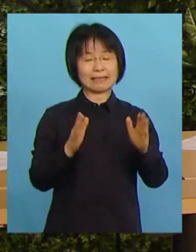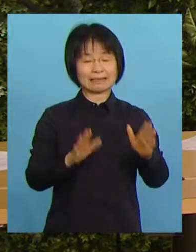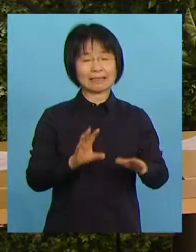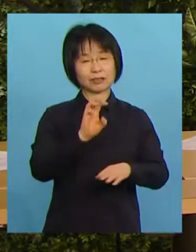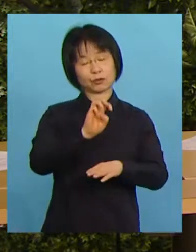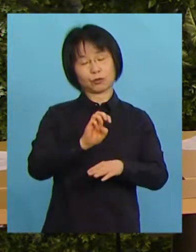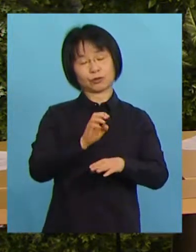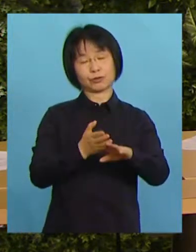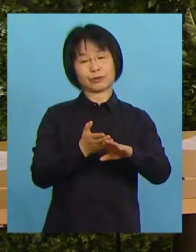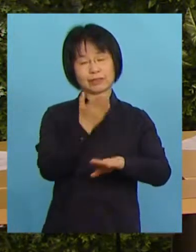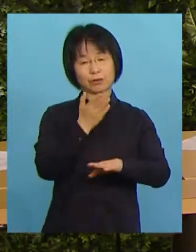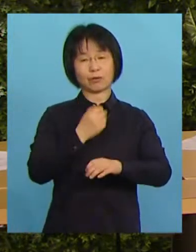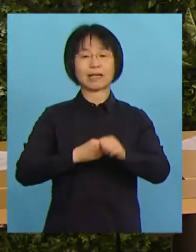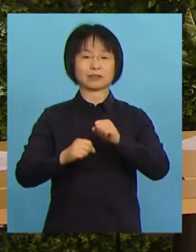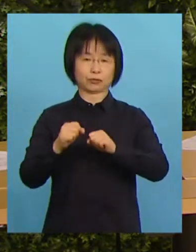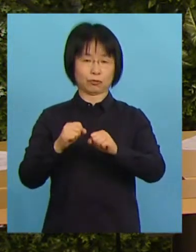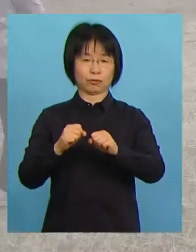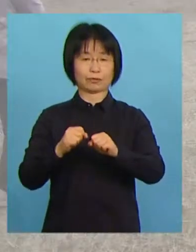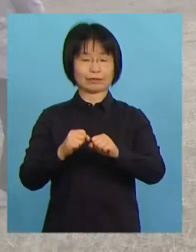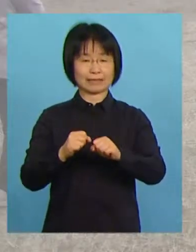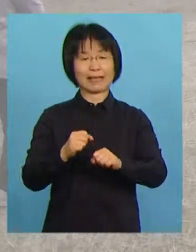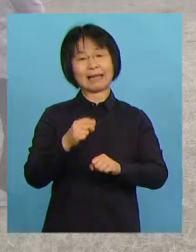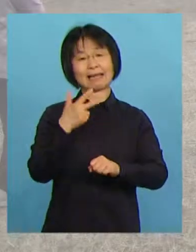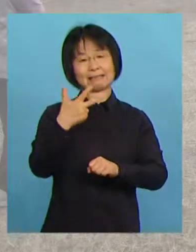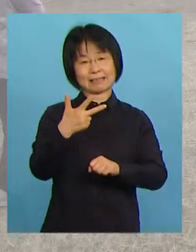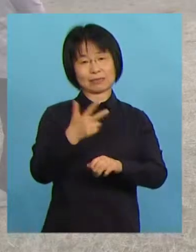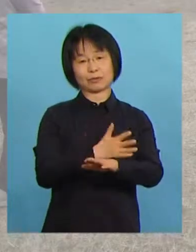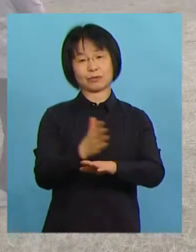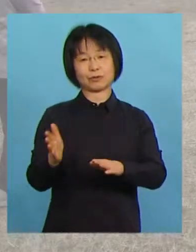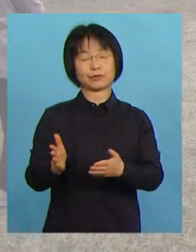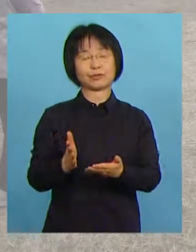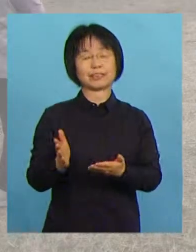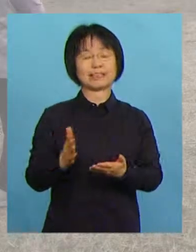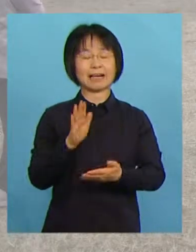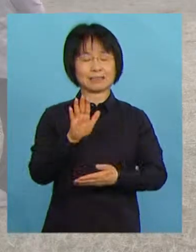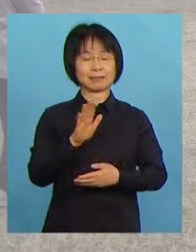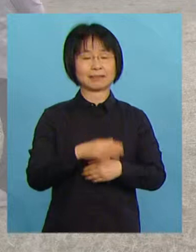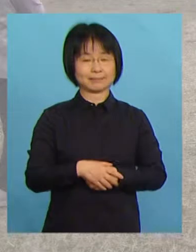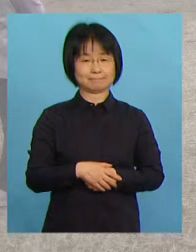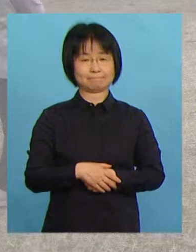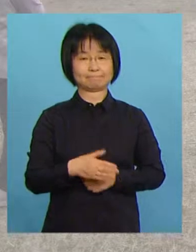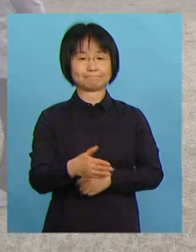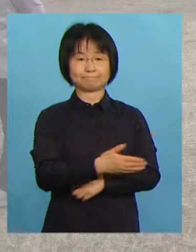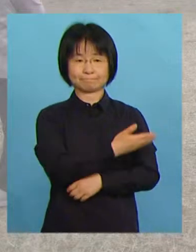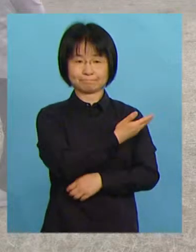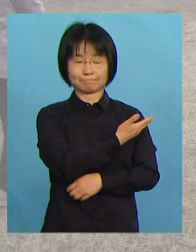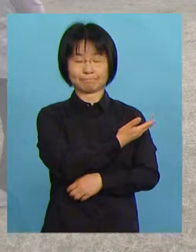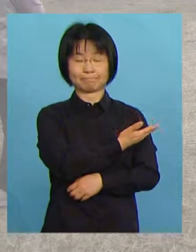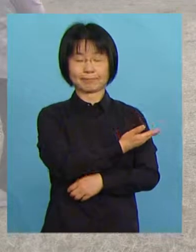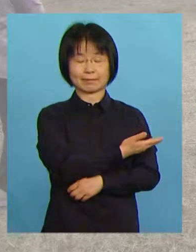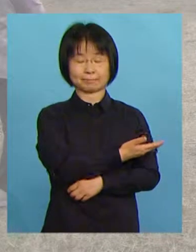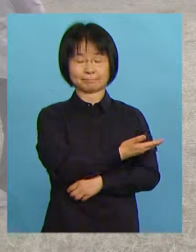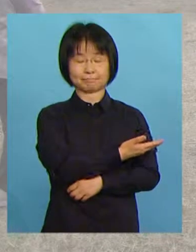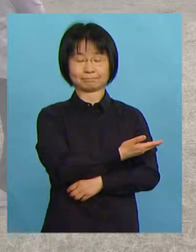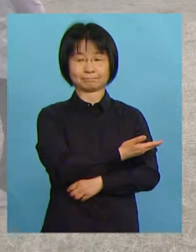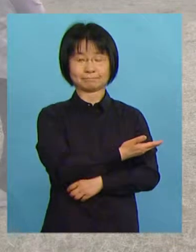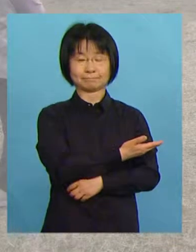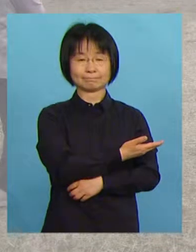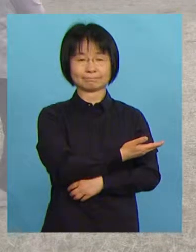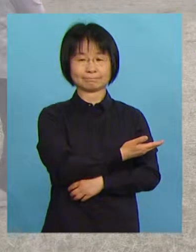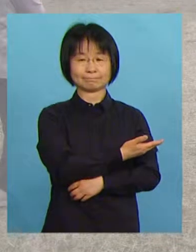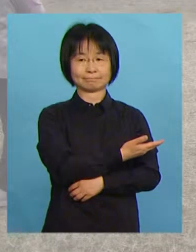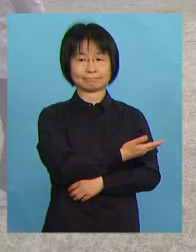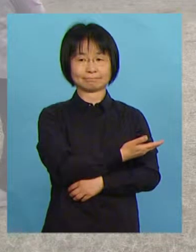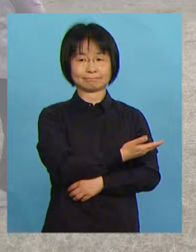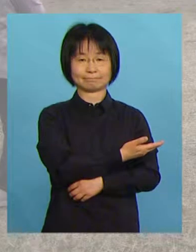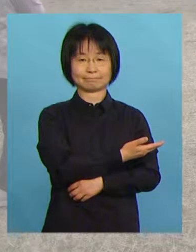活動するこれら7つの事業です。 はい、 ふれあい体育事業、文化教養事業、環境